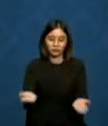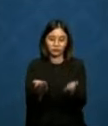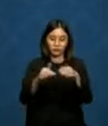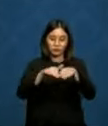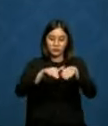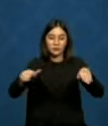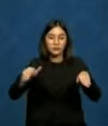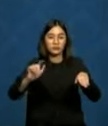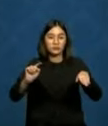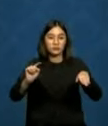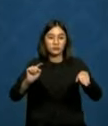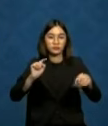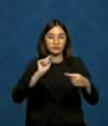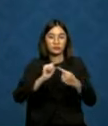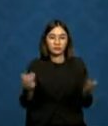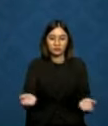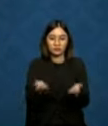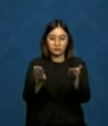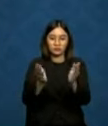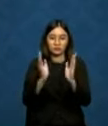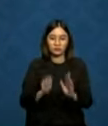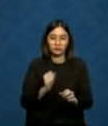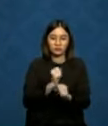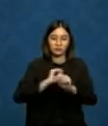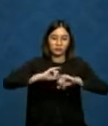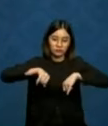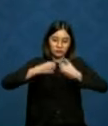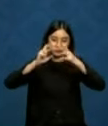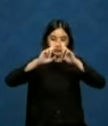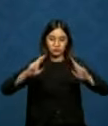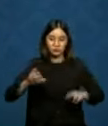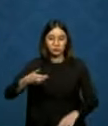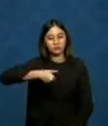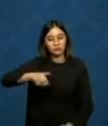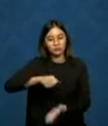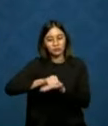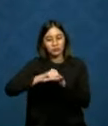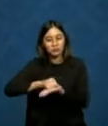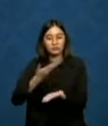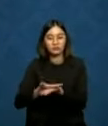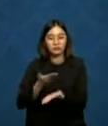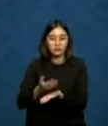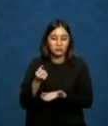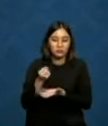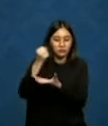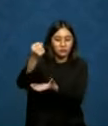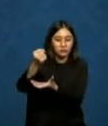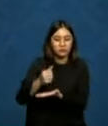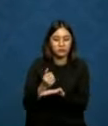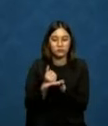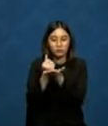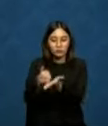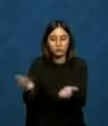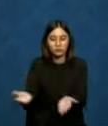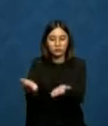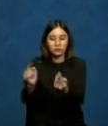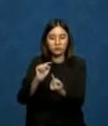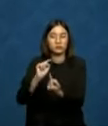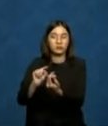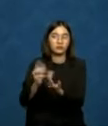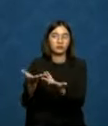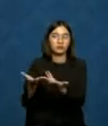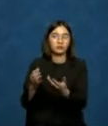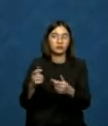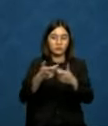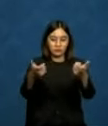หรือมาตรการในการกระตุ้นให้ผู้ประกอบการนั้นเข้ามาใช้บริการมารับเงินช่วยเหลือรับเงินอุดหนุนจากกองทุน